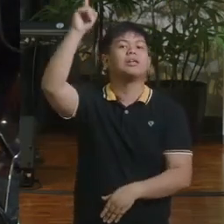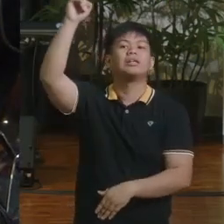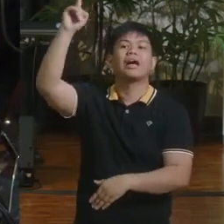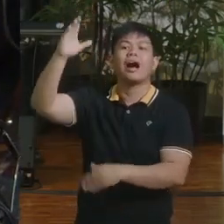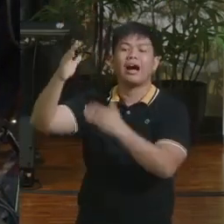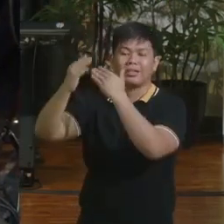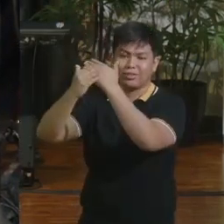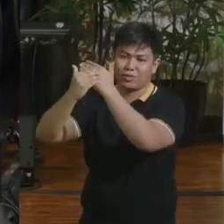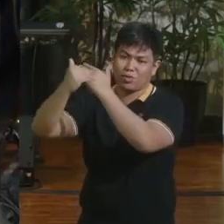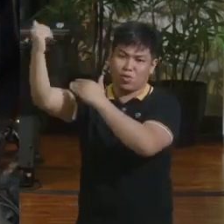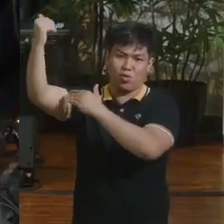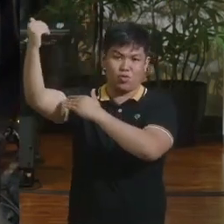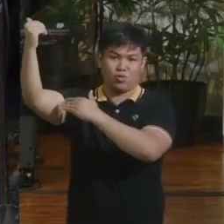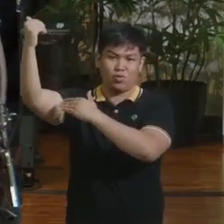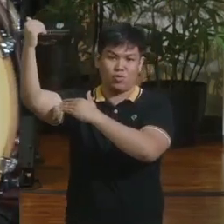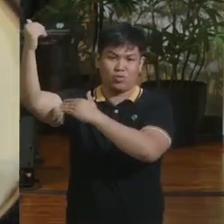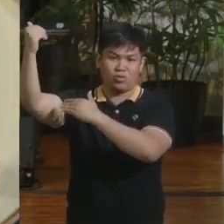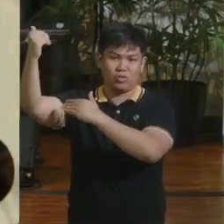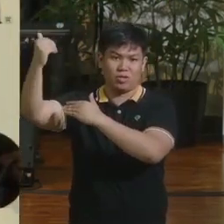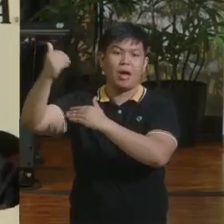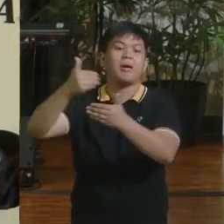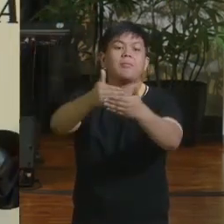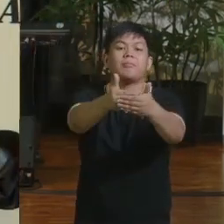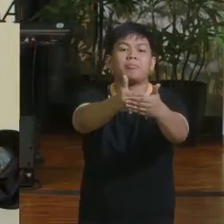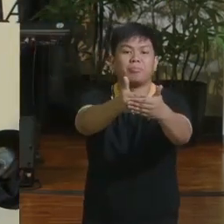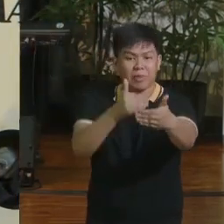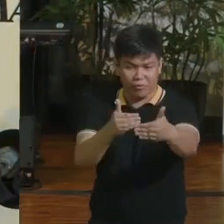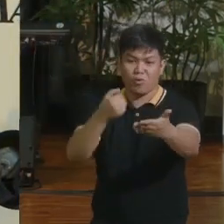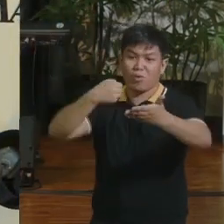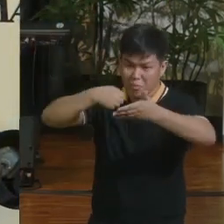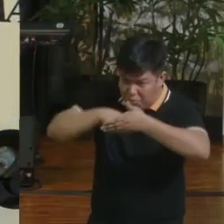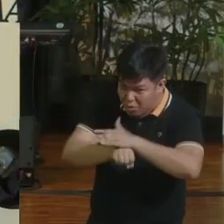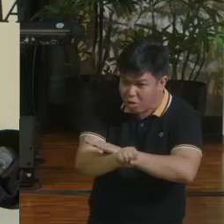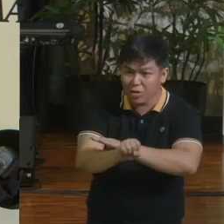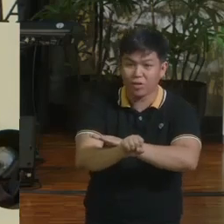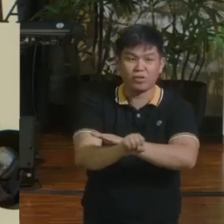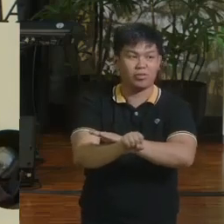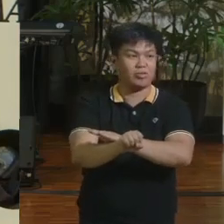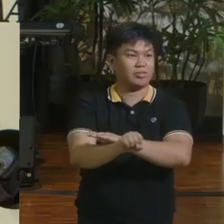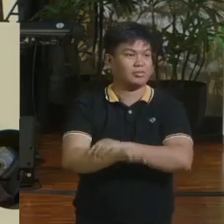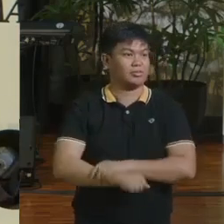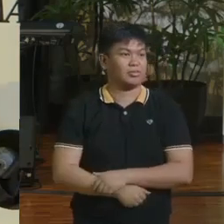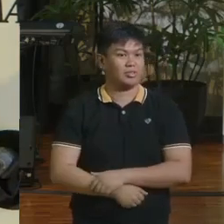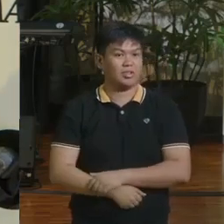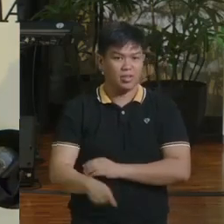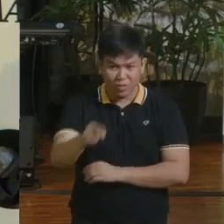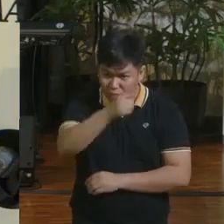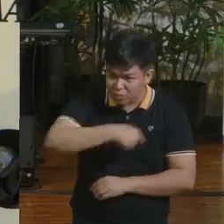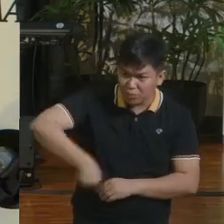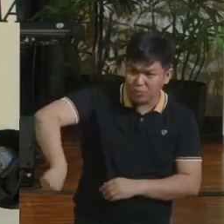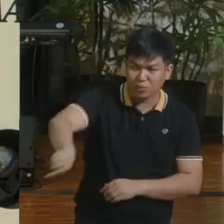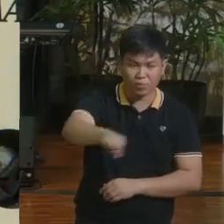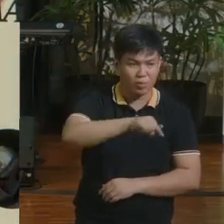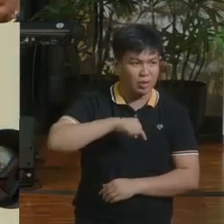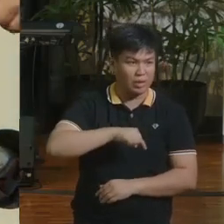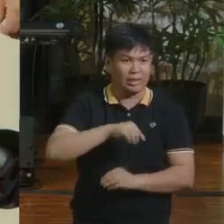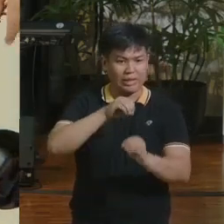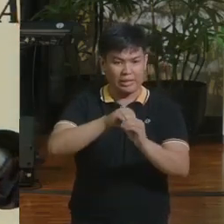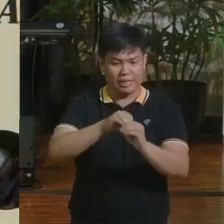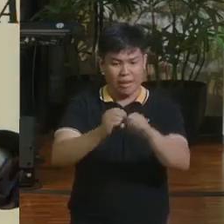grace. Tayong lahat before, in the womb. In fact, tayong lahat, Ephesians